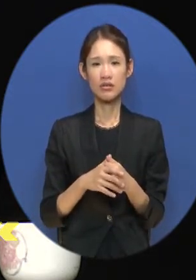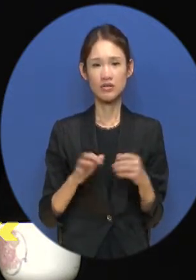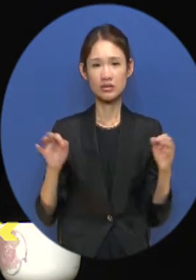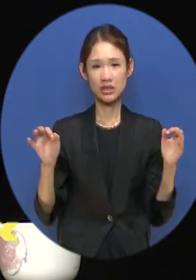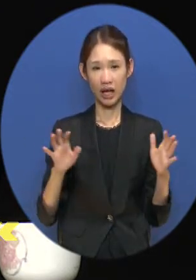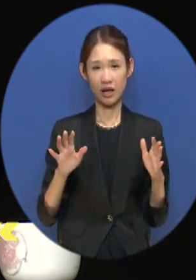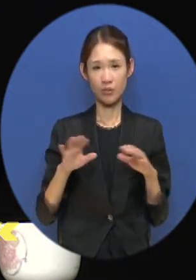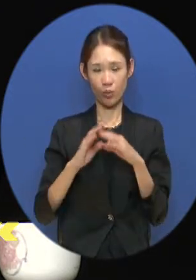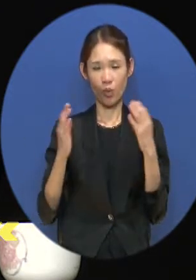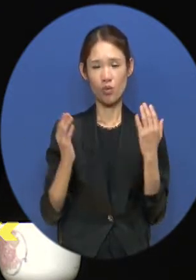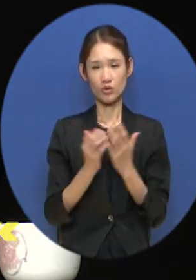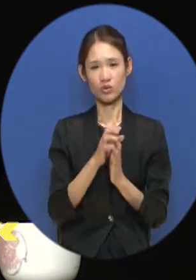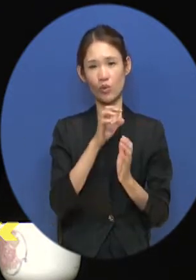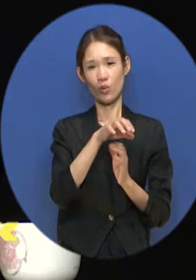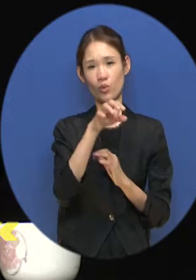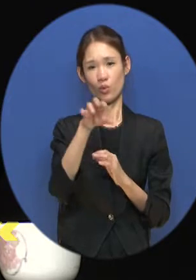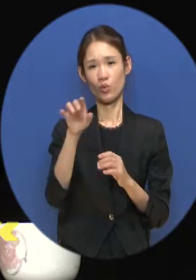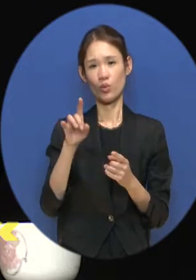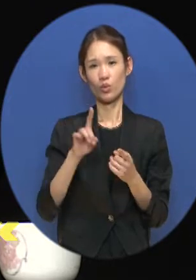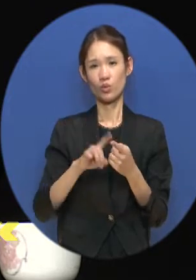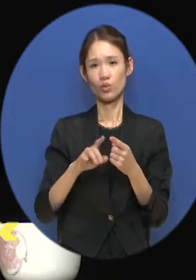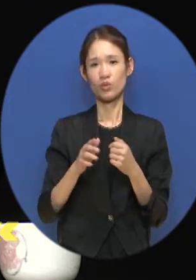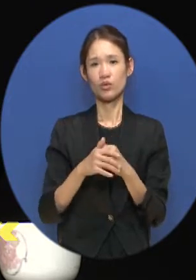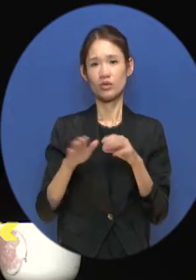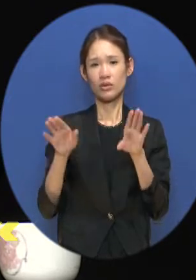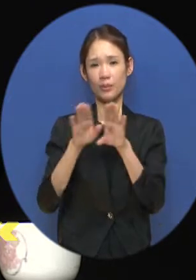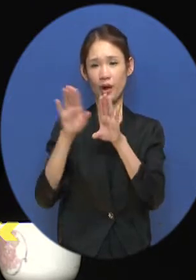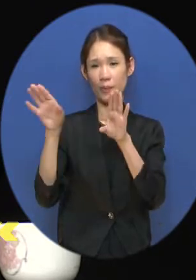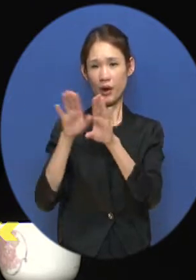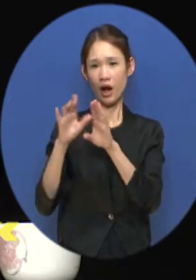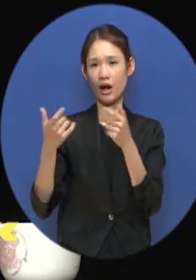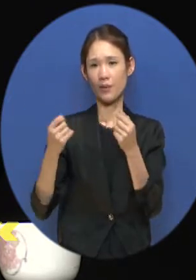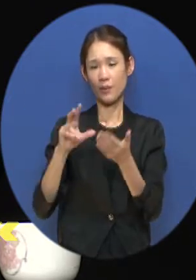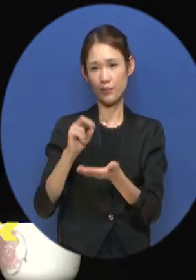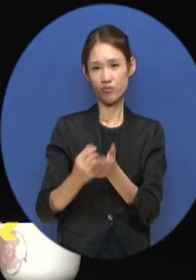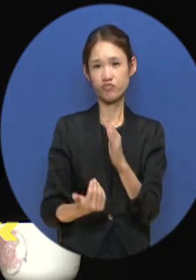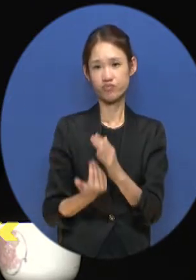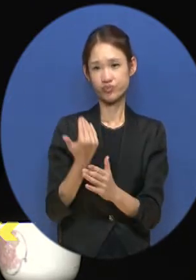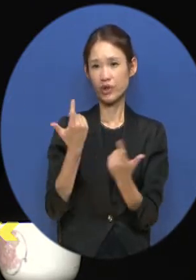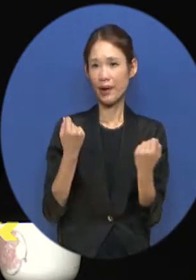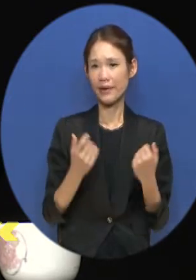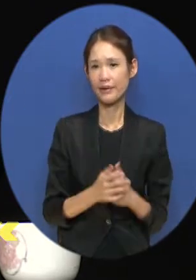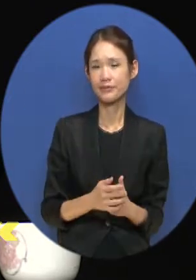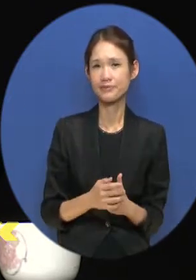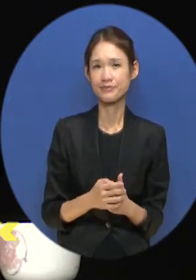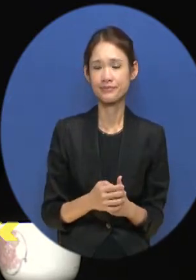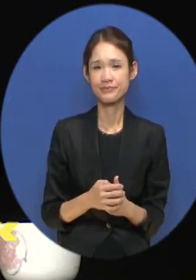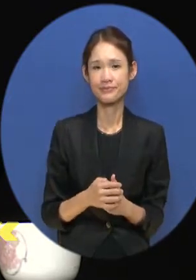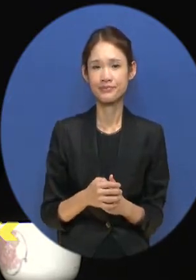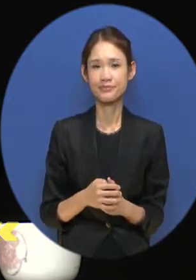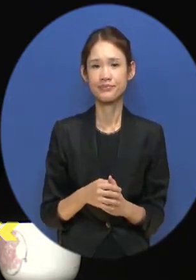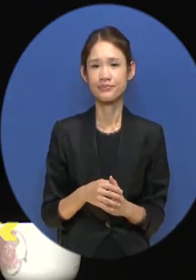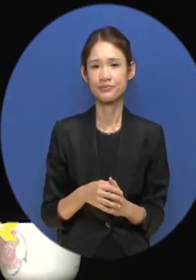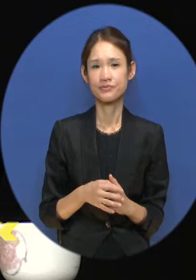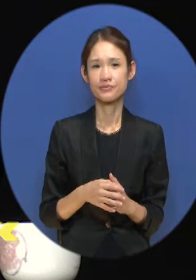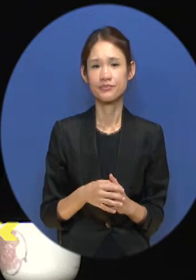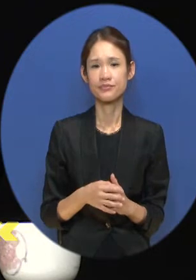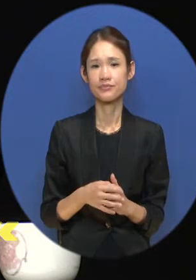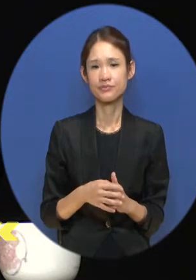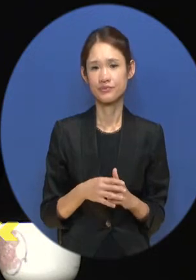전 역에 대해서 스크린 도어를 하다 보니까 또 그런 문제점이 네. 발생한 네. 것 같네요. 네. 아, 그러면은